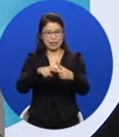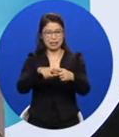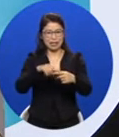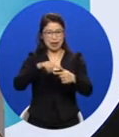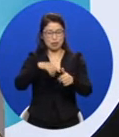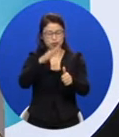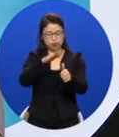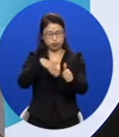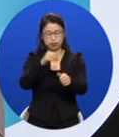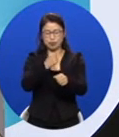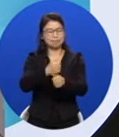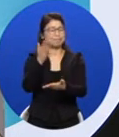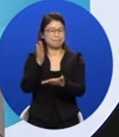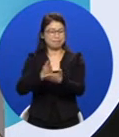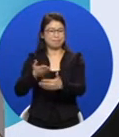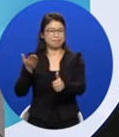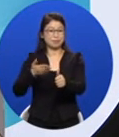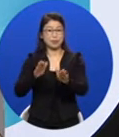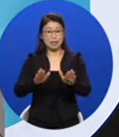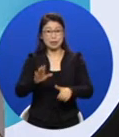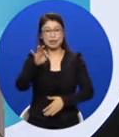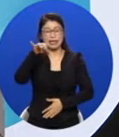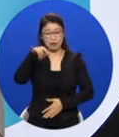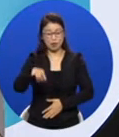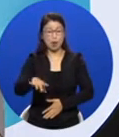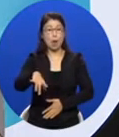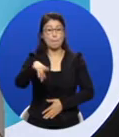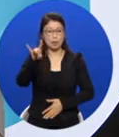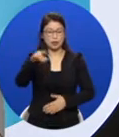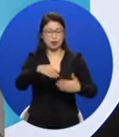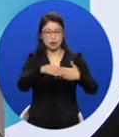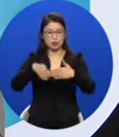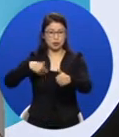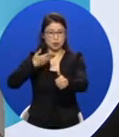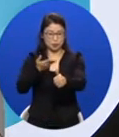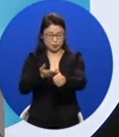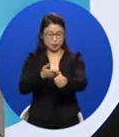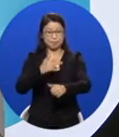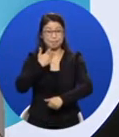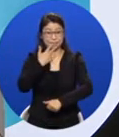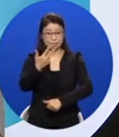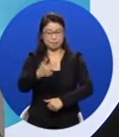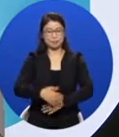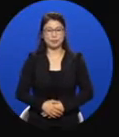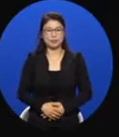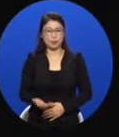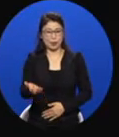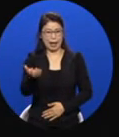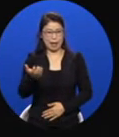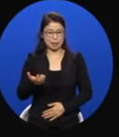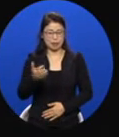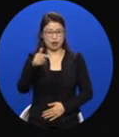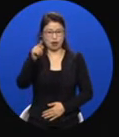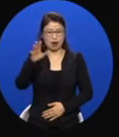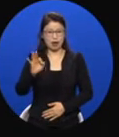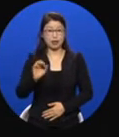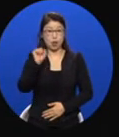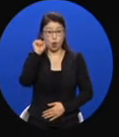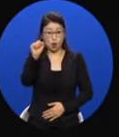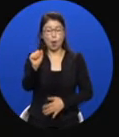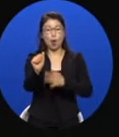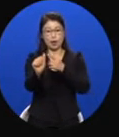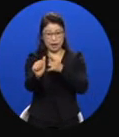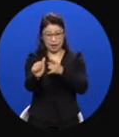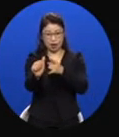발언은 삼가주십시오. 이번에는 위성건 후보께 먼저 주도권을 드리겠습니다. 7분입니다. 앞서 그 강지영 후보께서